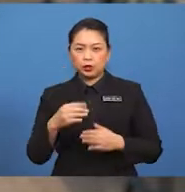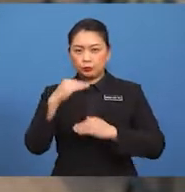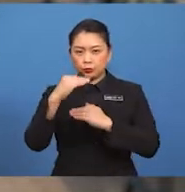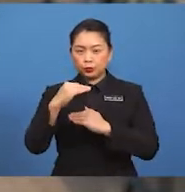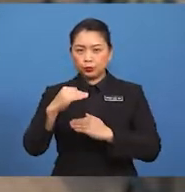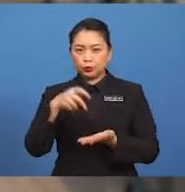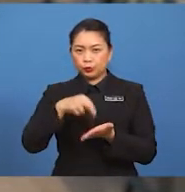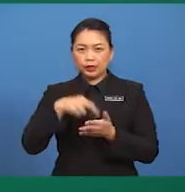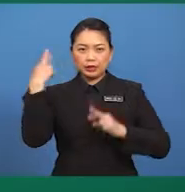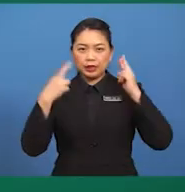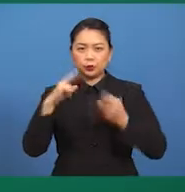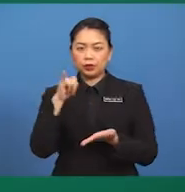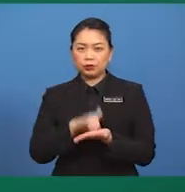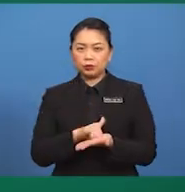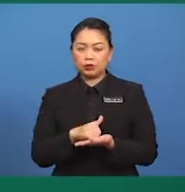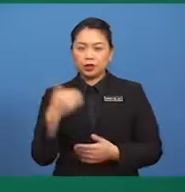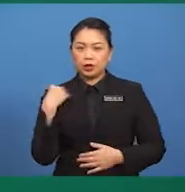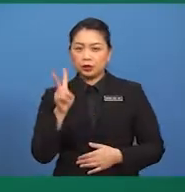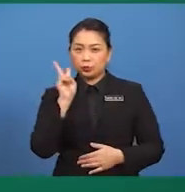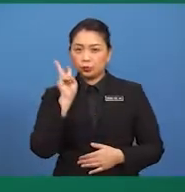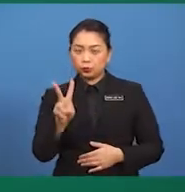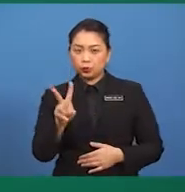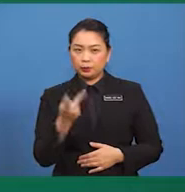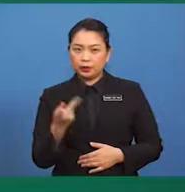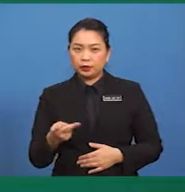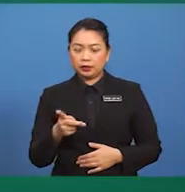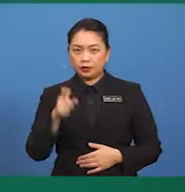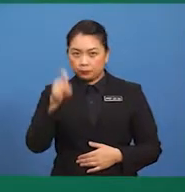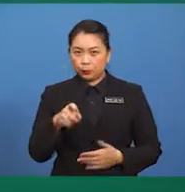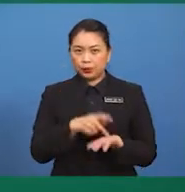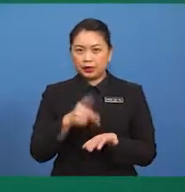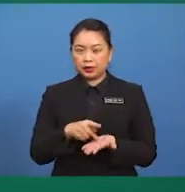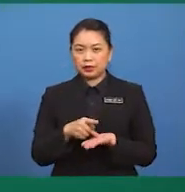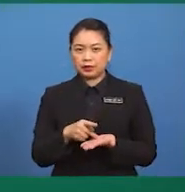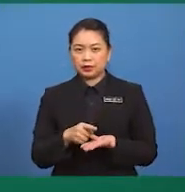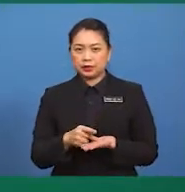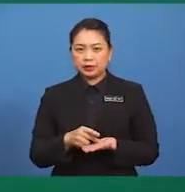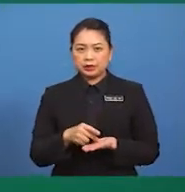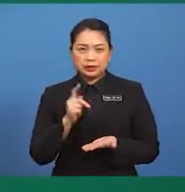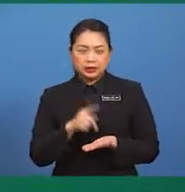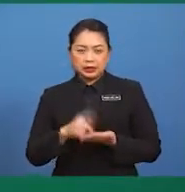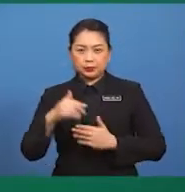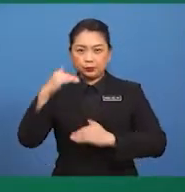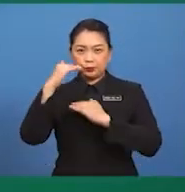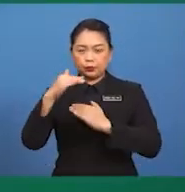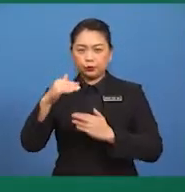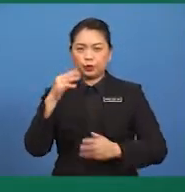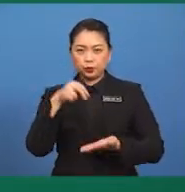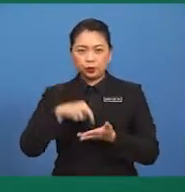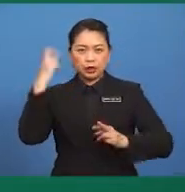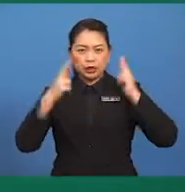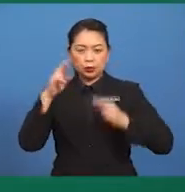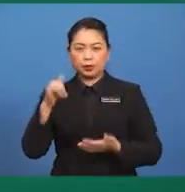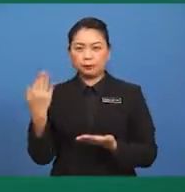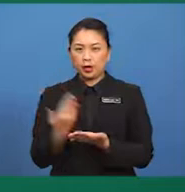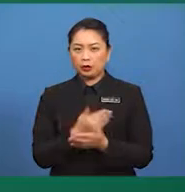hutang ragu tersebut. Ada dua perkara yang perlu dikira, iaitu kirakan peruntukan hutang ragu yang baharu